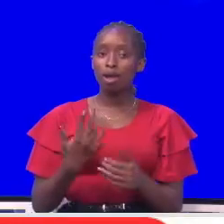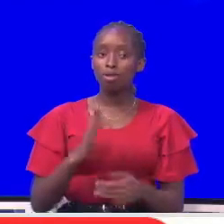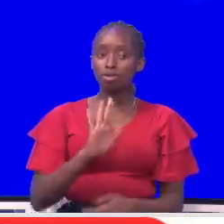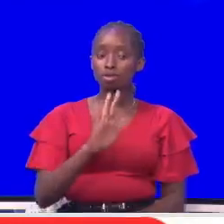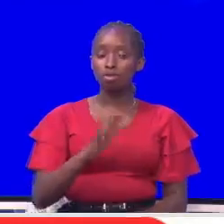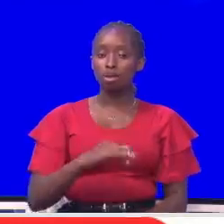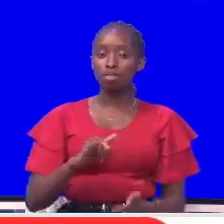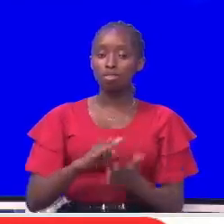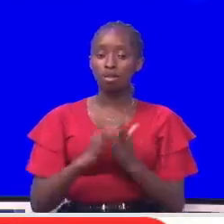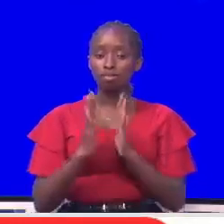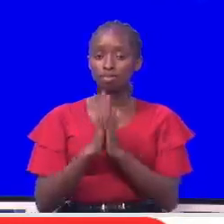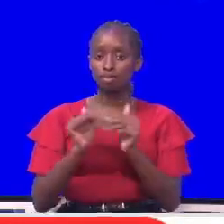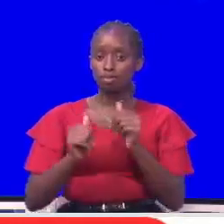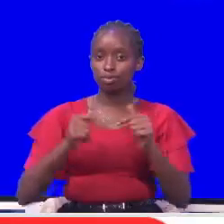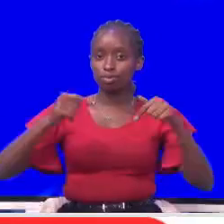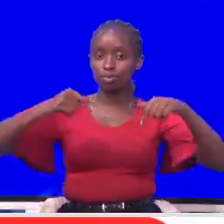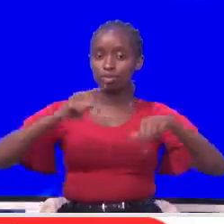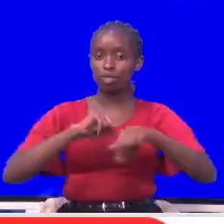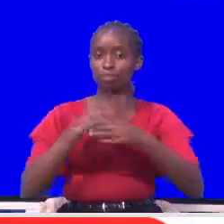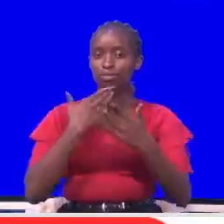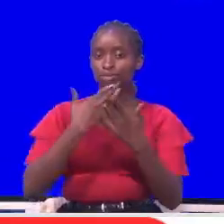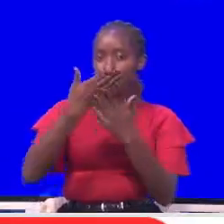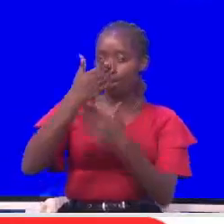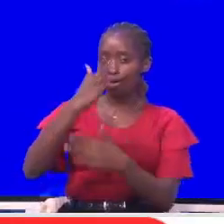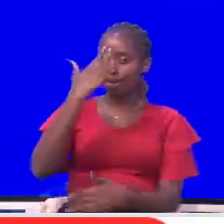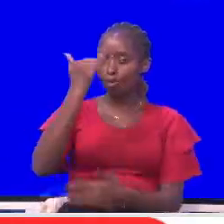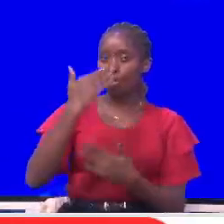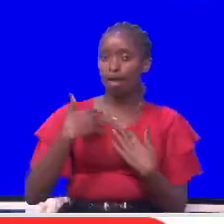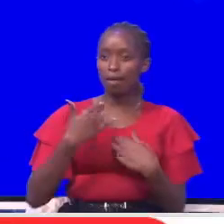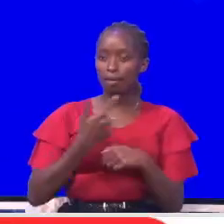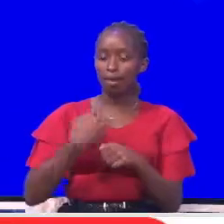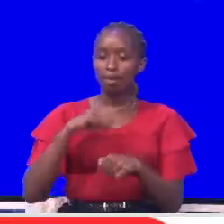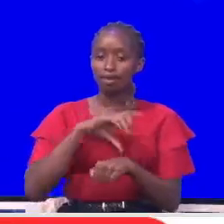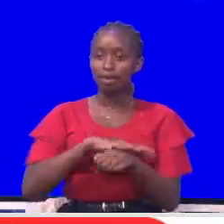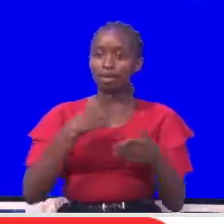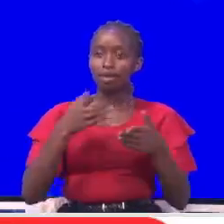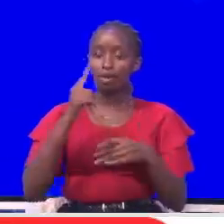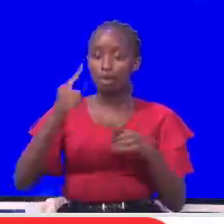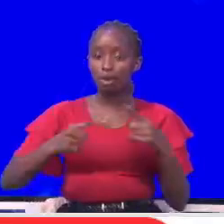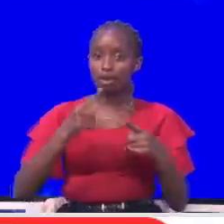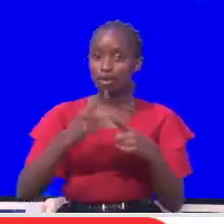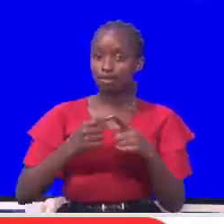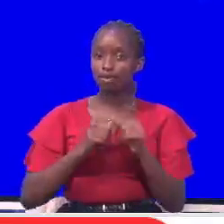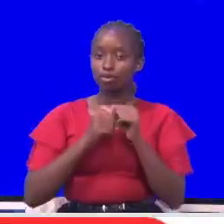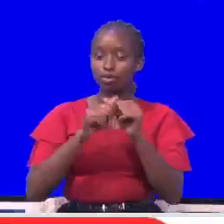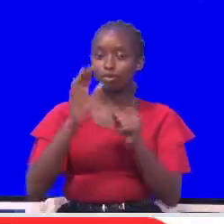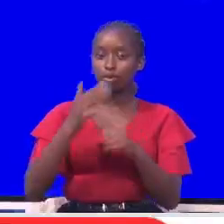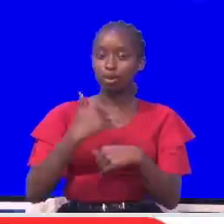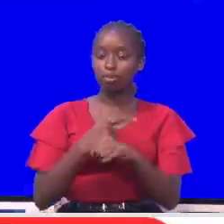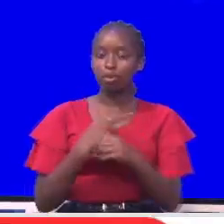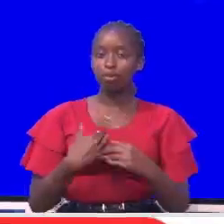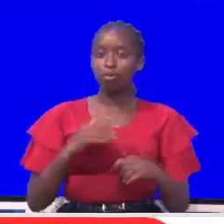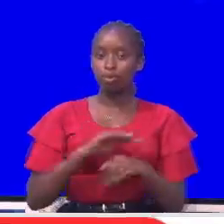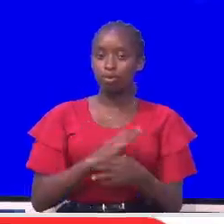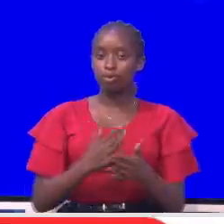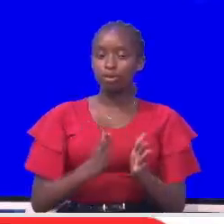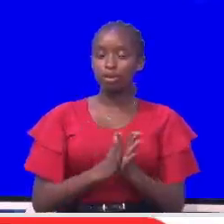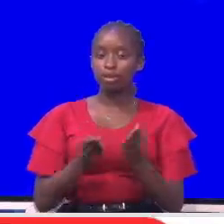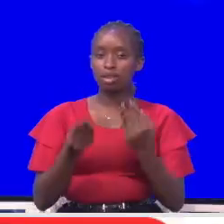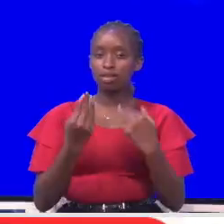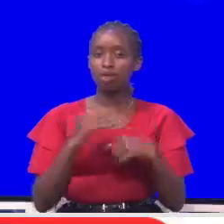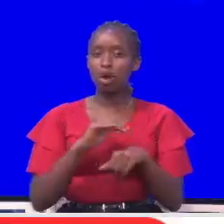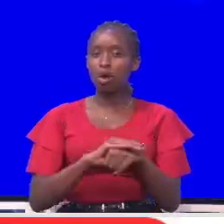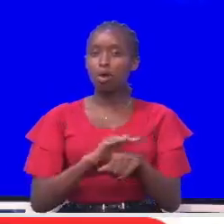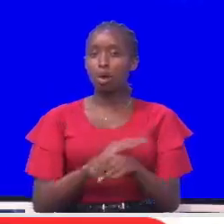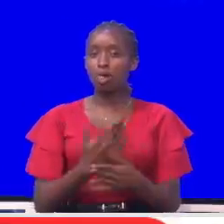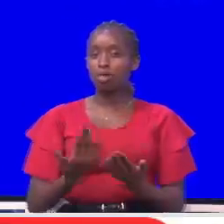tunaposhukuru Mwenyezi Mungu kwa sababu ametufikisha mwaka mmoja. Ataendelea kututhibitisha, ataendelea kutupatia uzuri wake. Na wakati